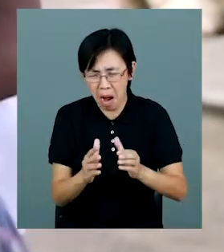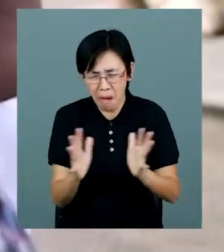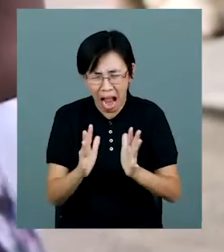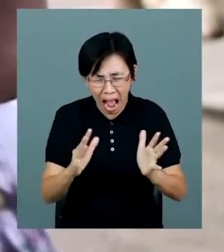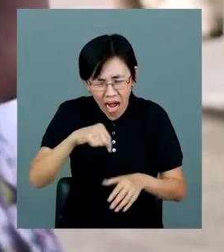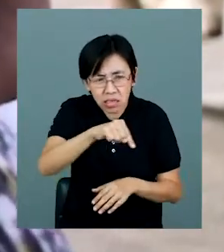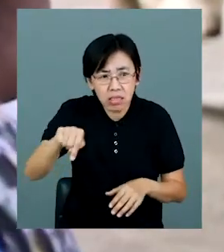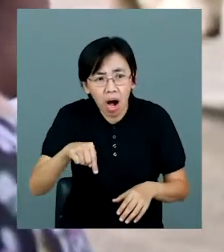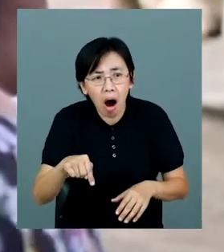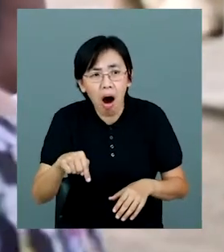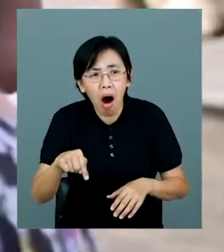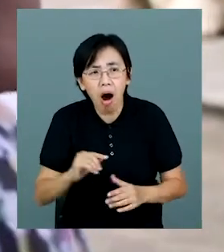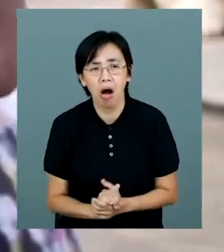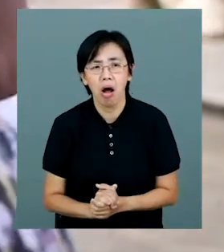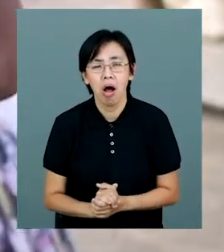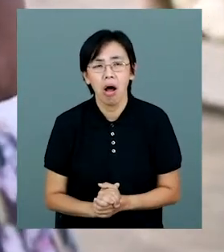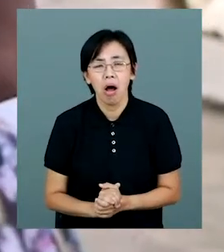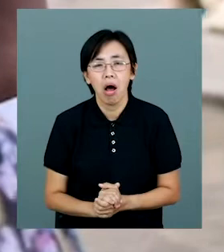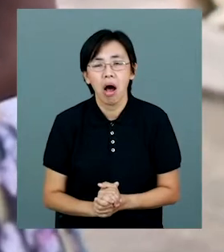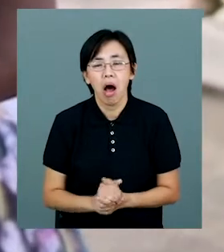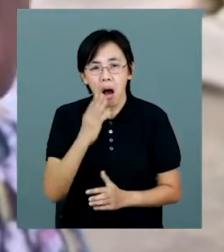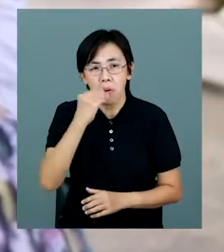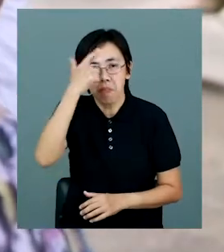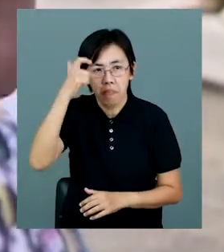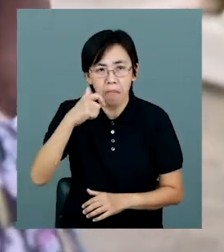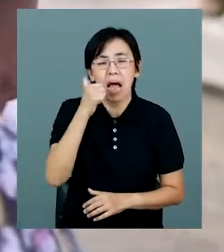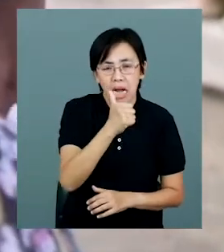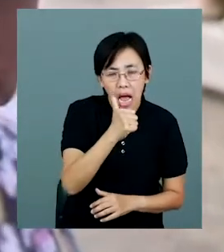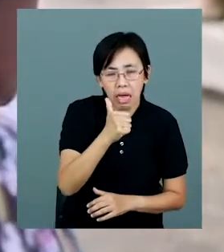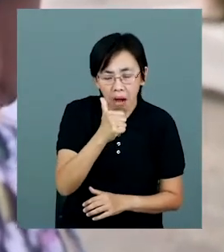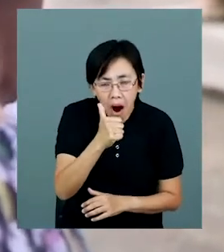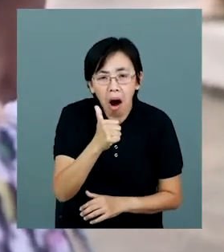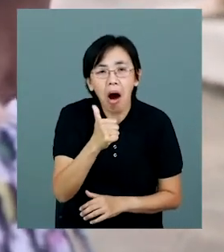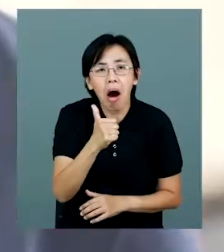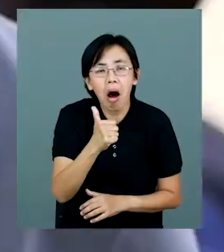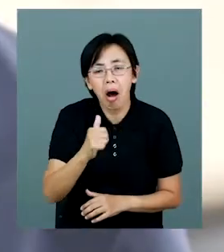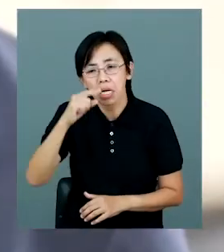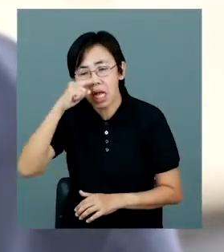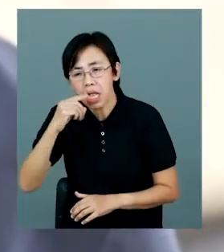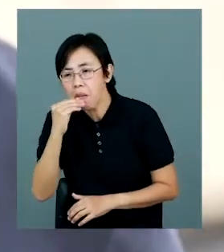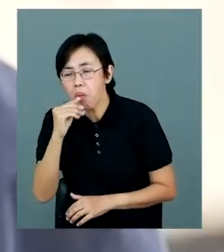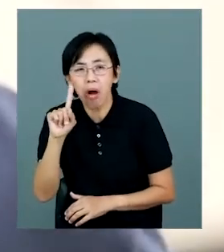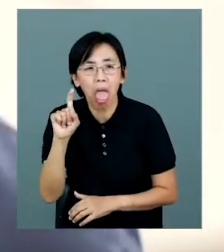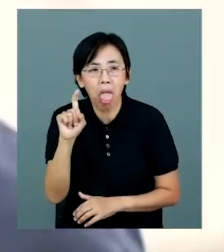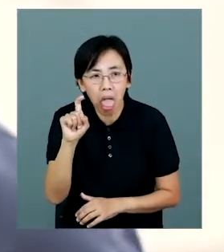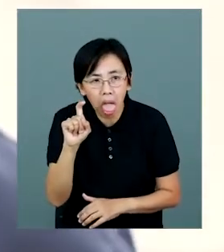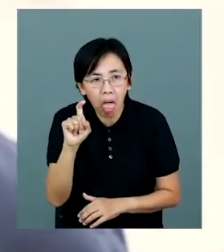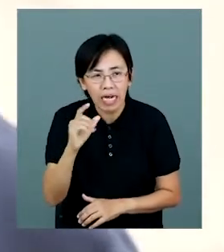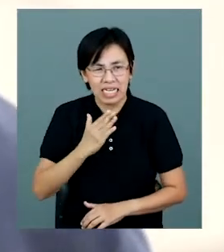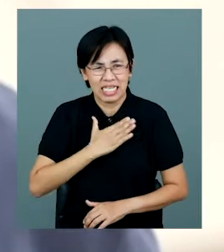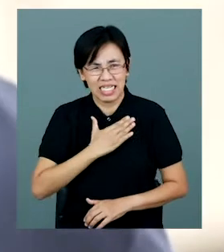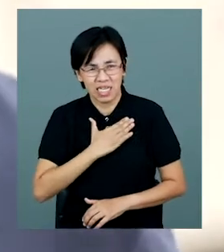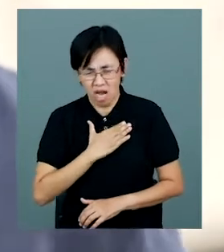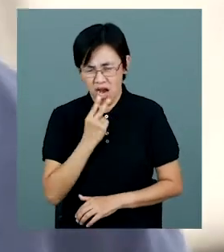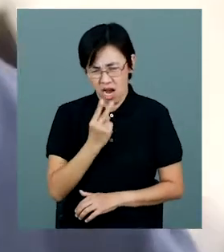ก็บางคนก็ภาษาบ้านมีพูดได้อย่างเดียวอ่ะภาษาไทยไม่ได้ไง ครับ ช่างก็